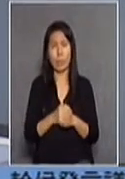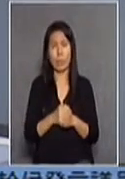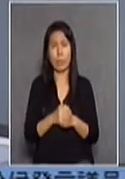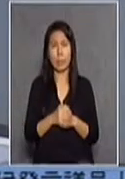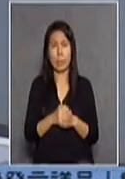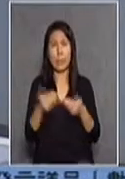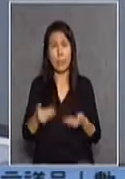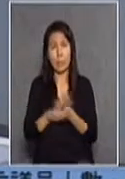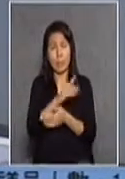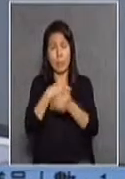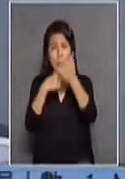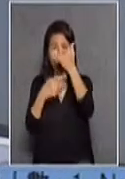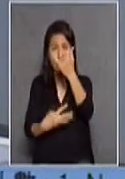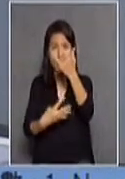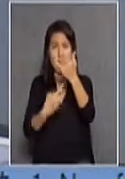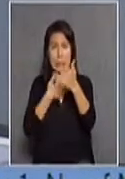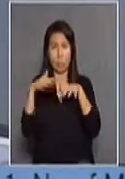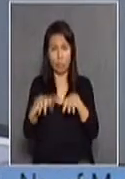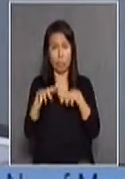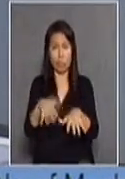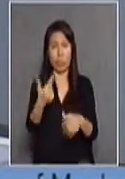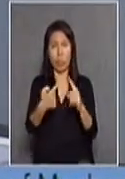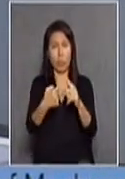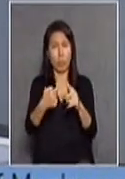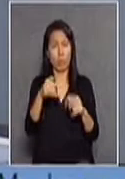今年六四要更加多人去。